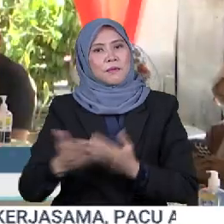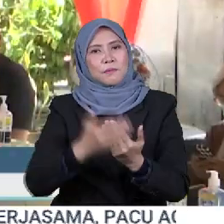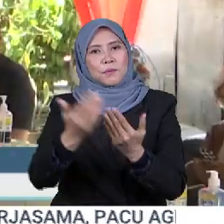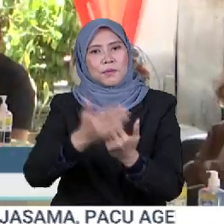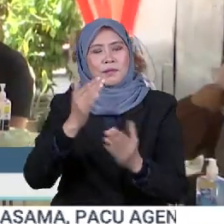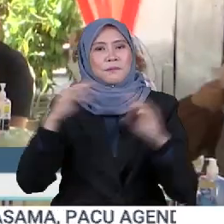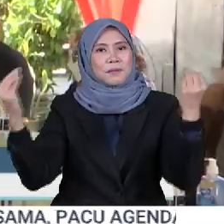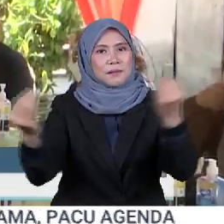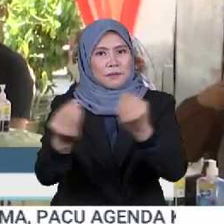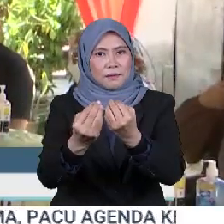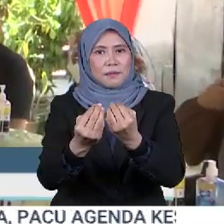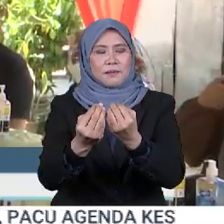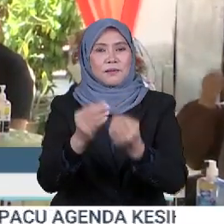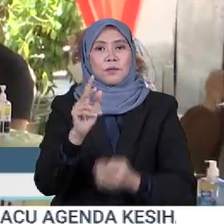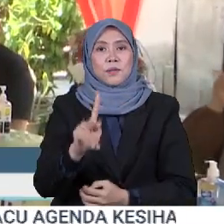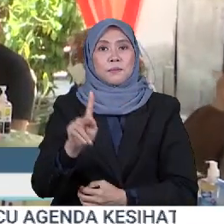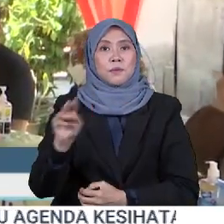Memudahkan masyarakat Kota Marudu